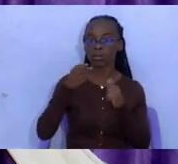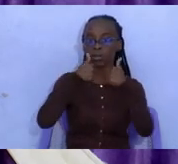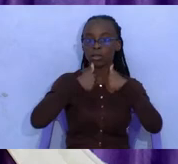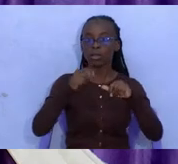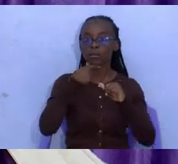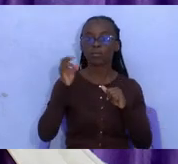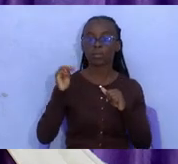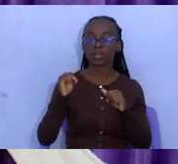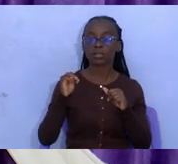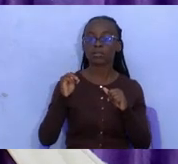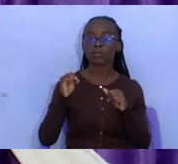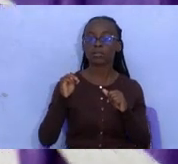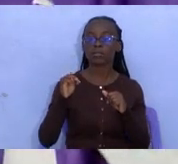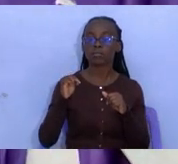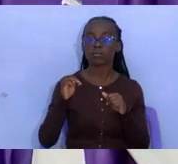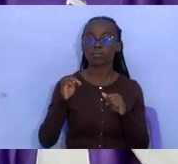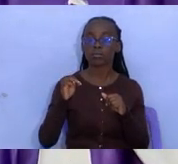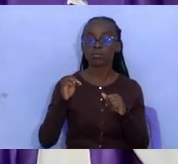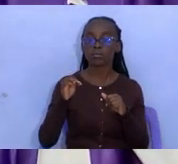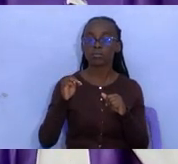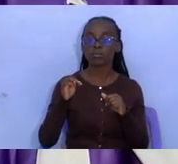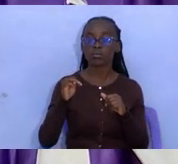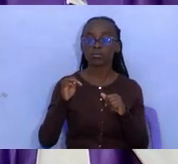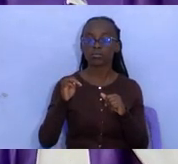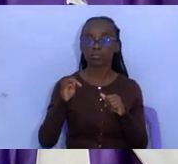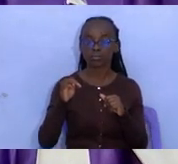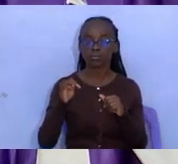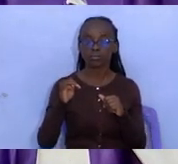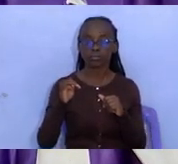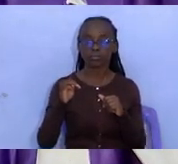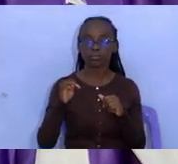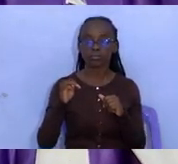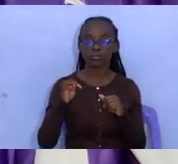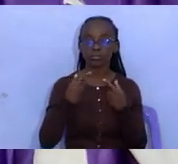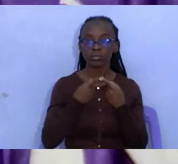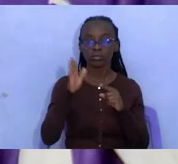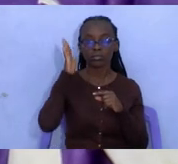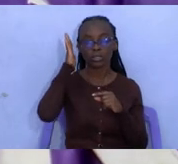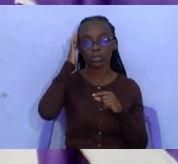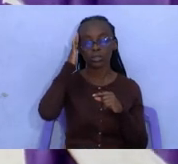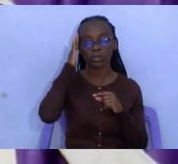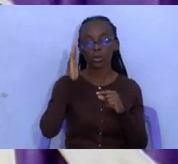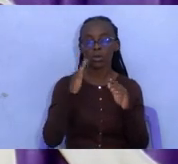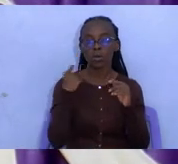unaweza kumbariki. Sijui kama tunaelewana. Lakini ujue kwenu ni wapi.